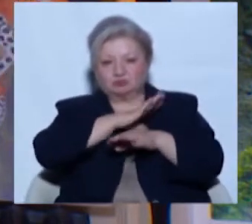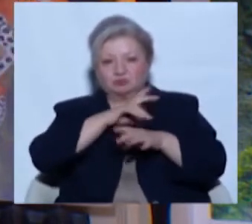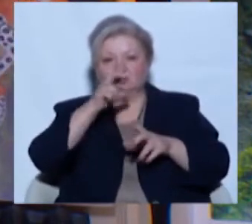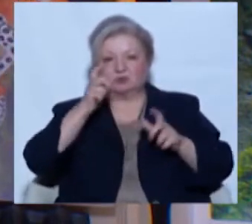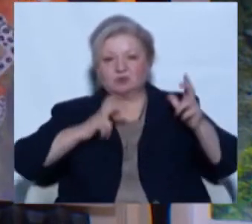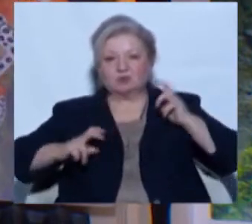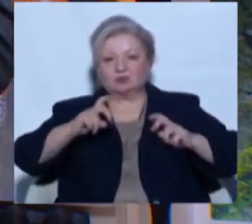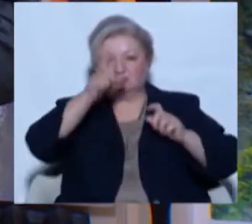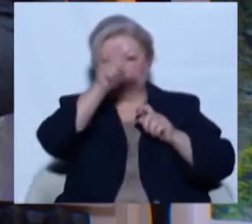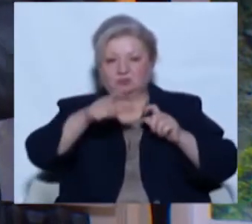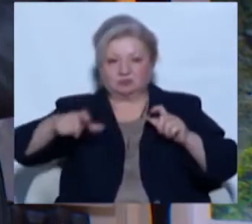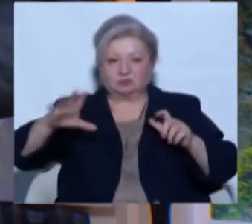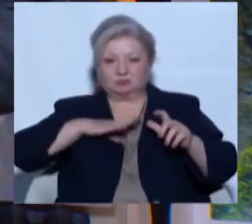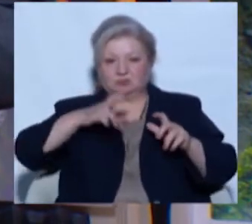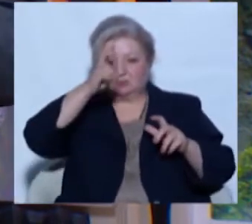სტუდენტებს ხელისუფლებამ